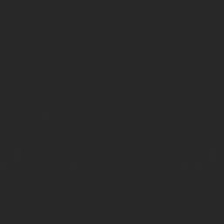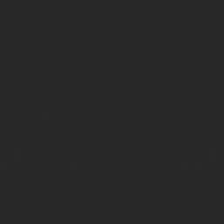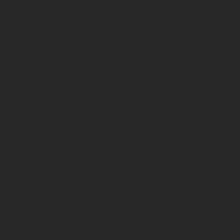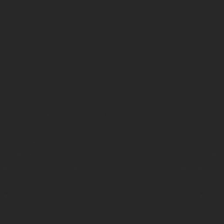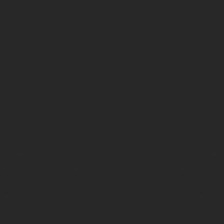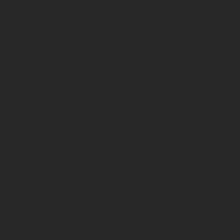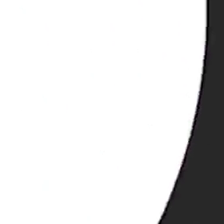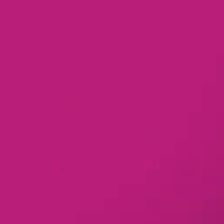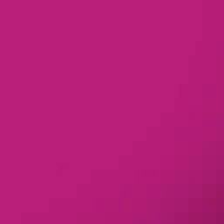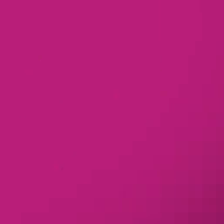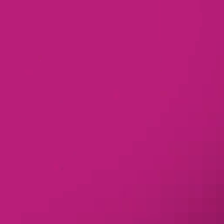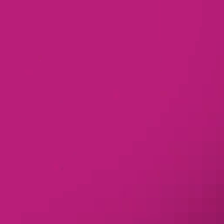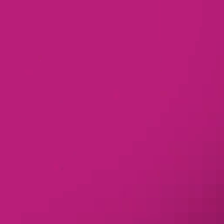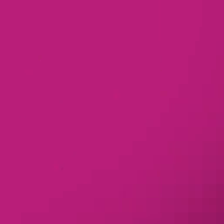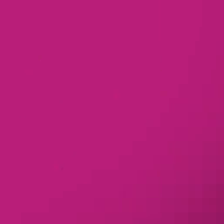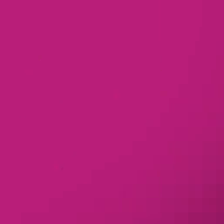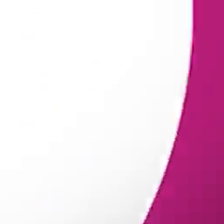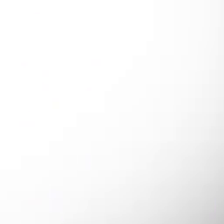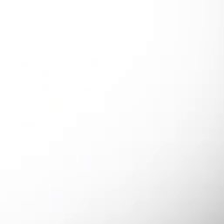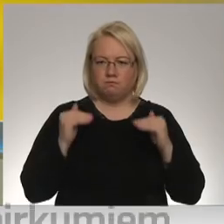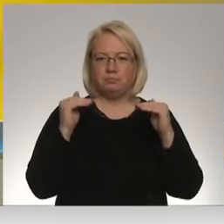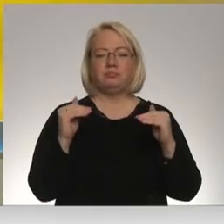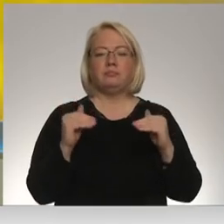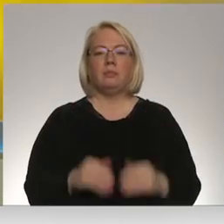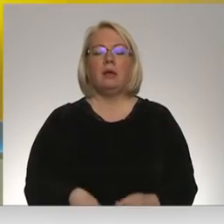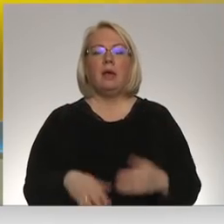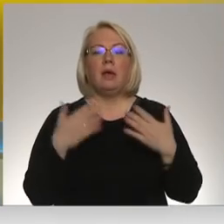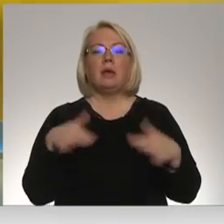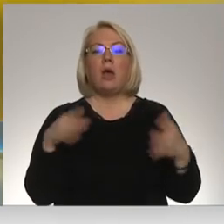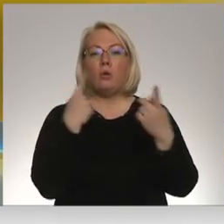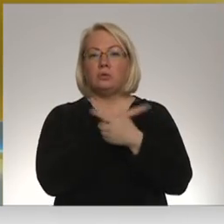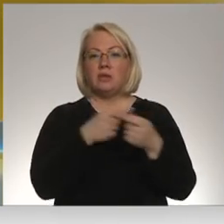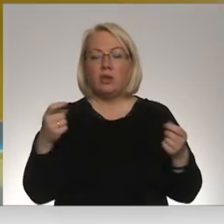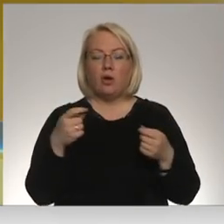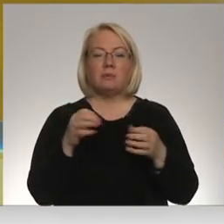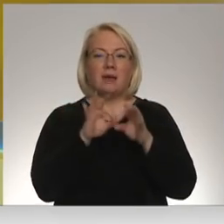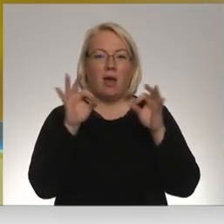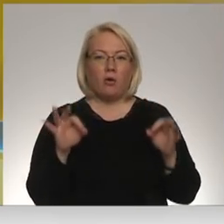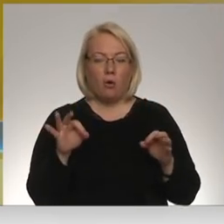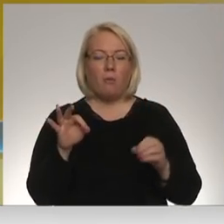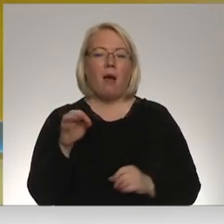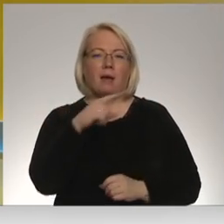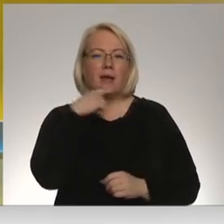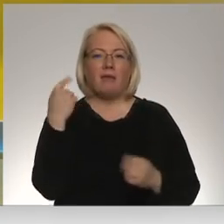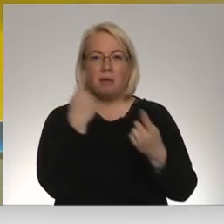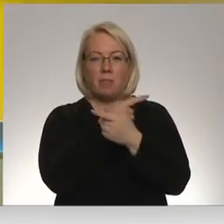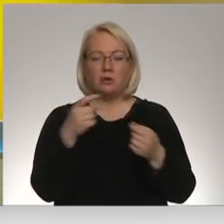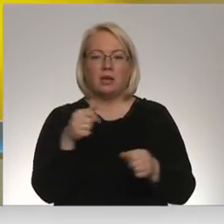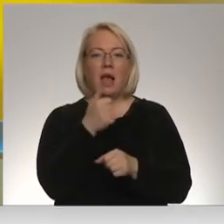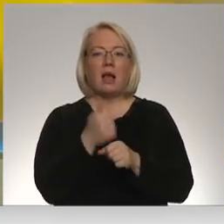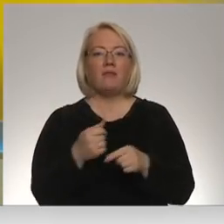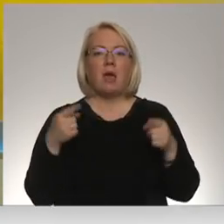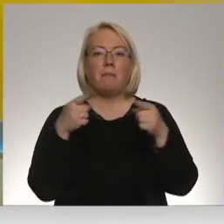Re, viss ēters ir te! Kā jau ziņojām ziņu sākumā, Kremlis ir paziņojis, ka galvenie mērķi